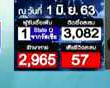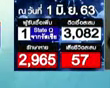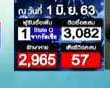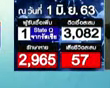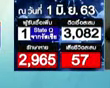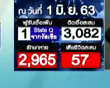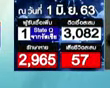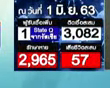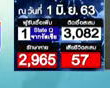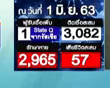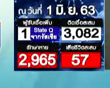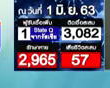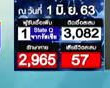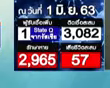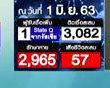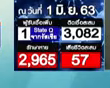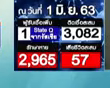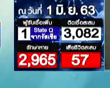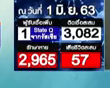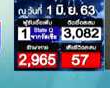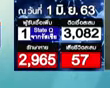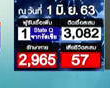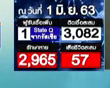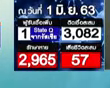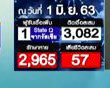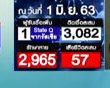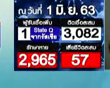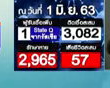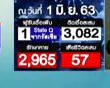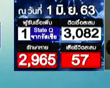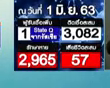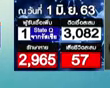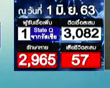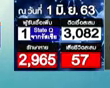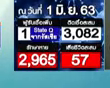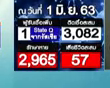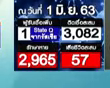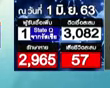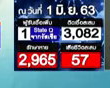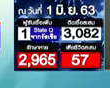มีจำนวนกิจกรรมกิจการหมายถึงร้านค้าทั้งหลายนะครับยอดตัวเล็กวันนี้1300003694